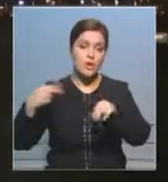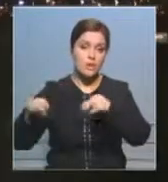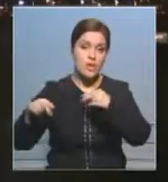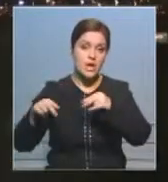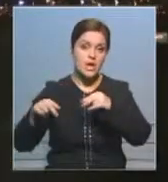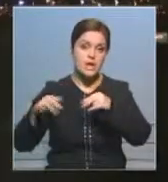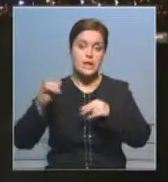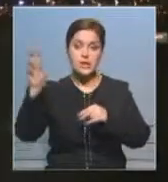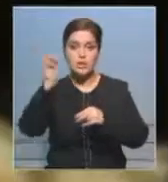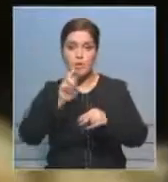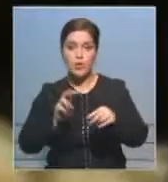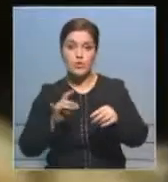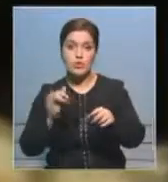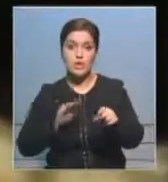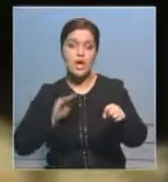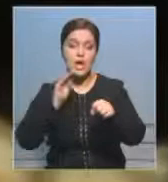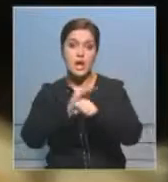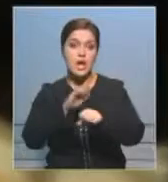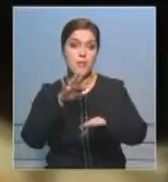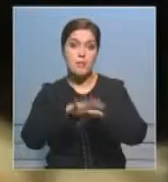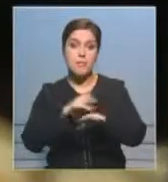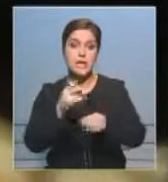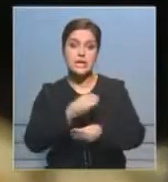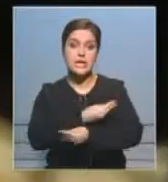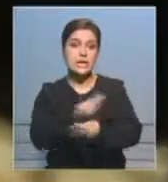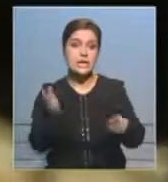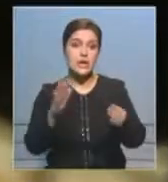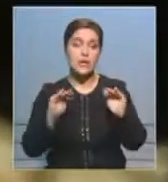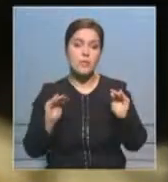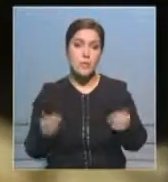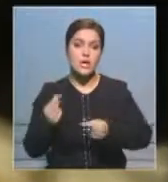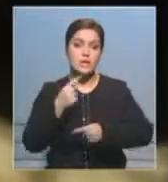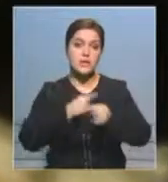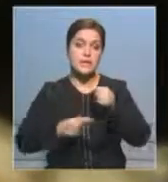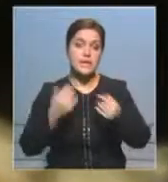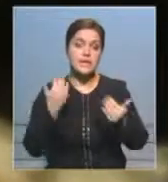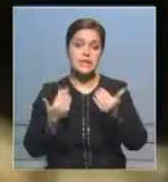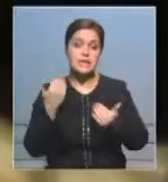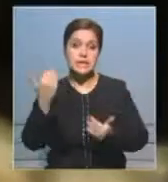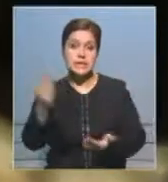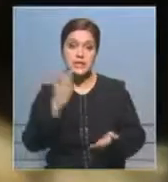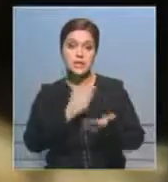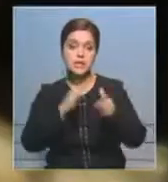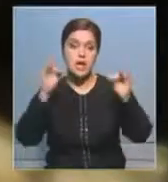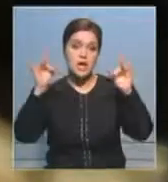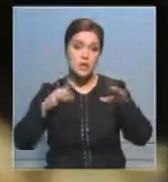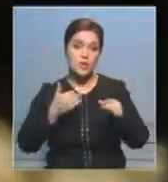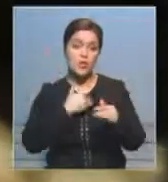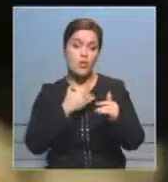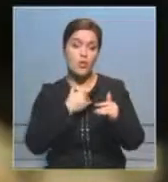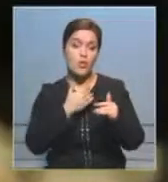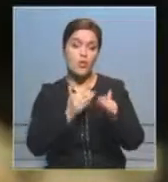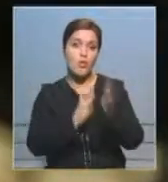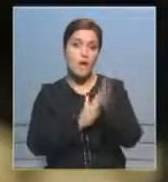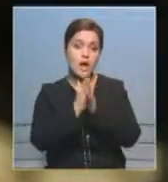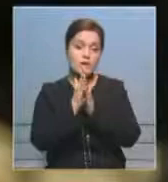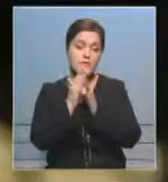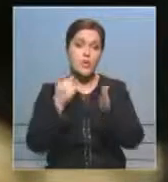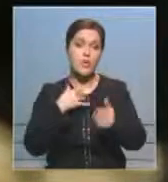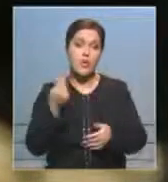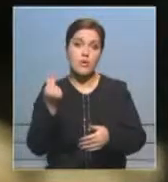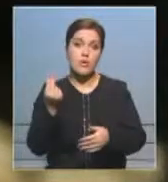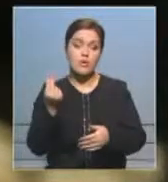дорастет банки не раздают деньги в маленьком бизнесом 10 имевший стороны ты хочешь развиваться хочет даже деньги